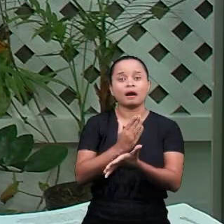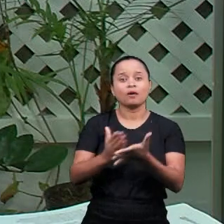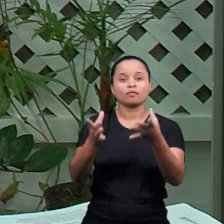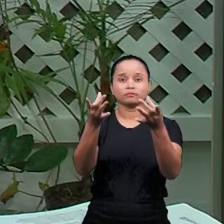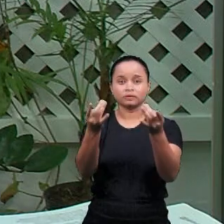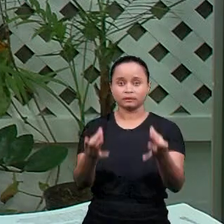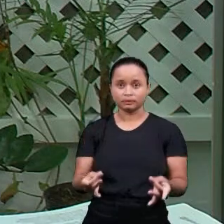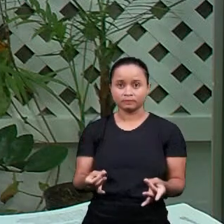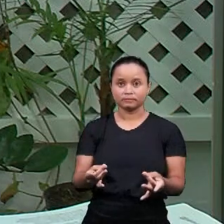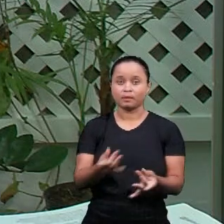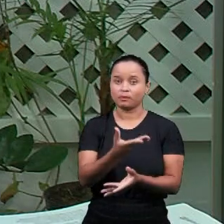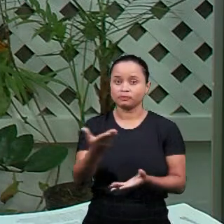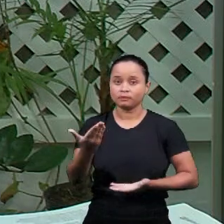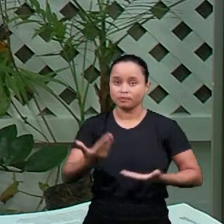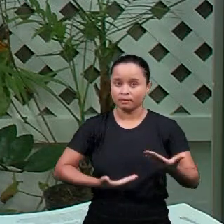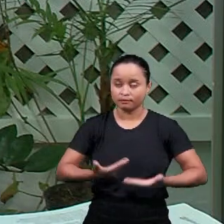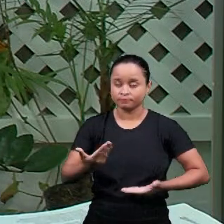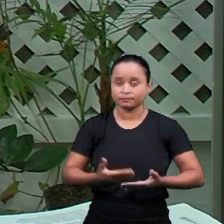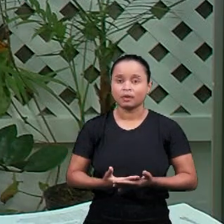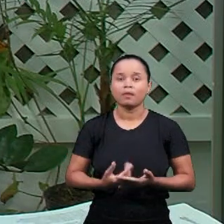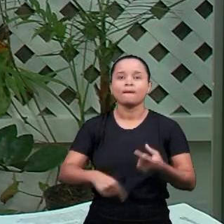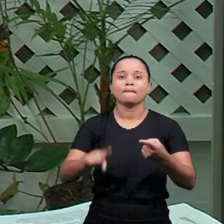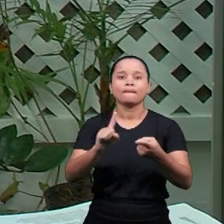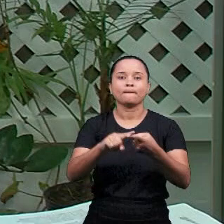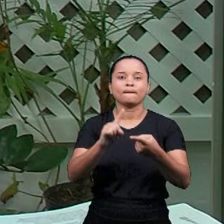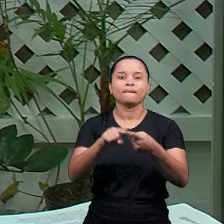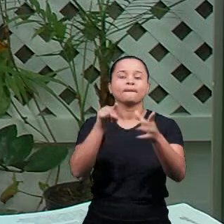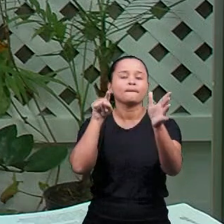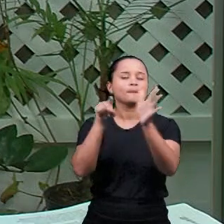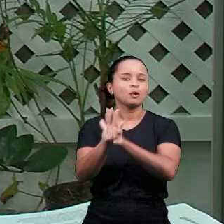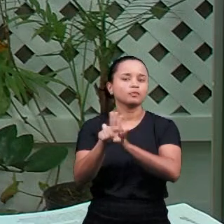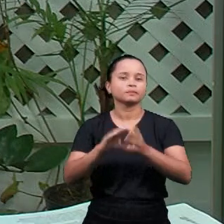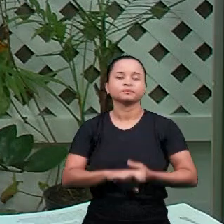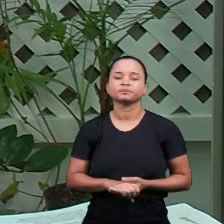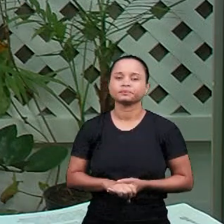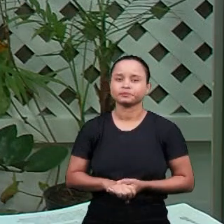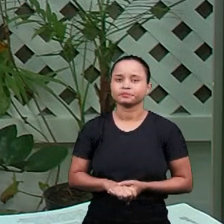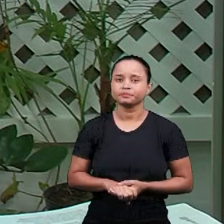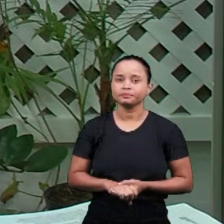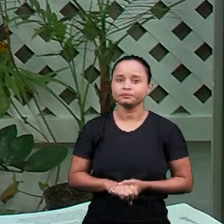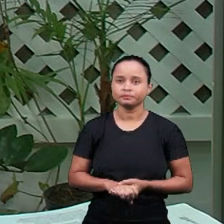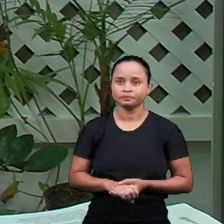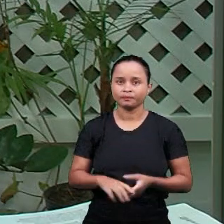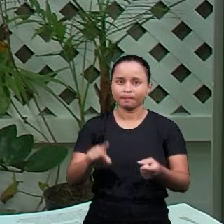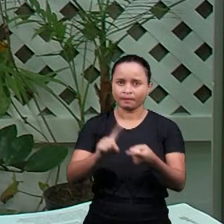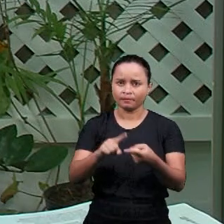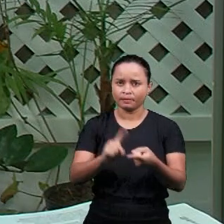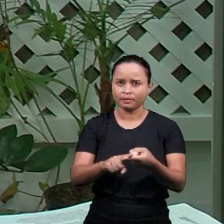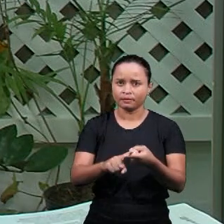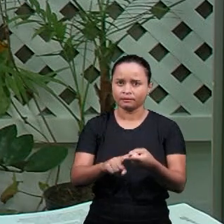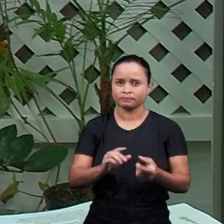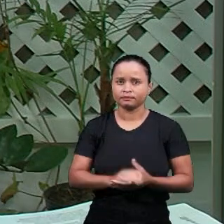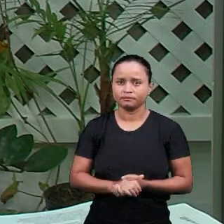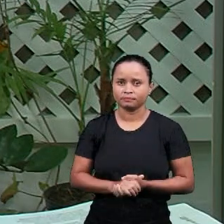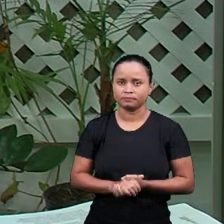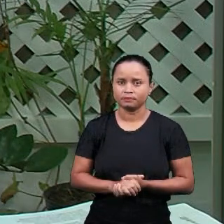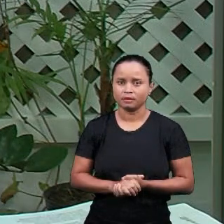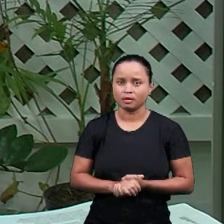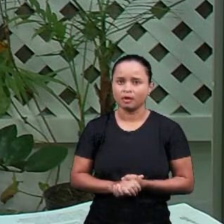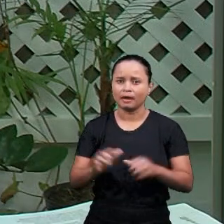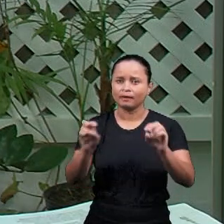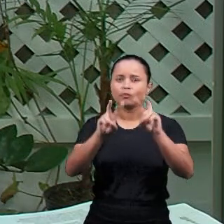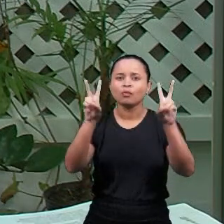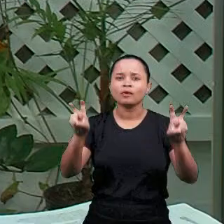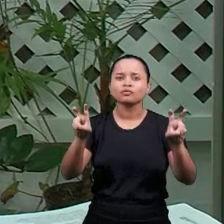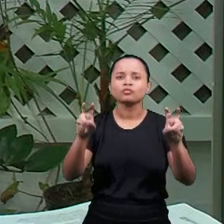d'apporter à nos frères et sœurs. La première question disait, nous sommes en train de voir la thématique, l'heure c'est de